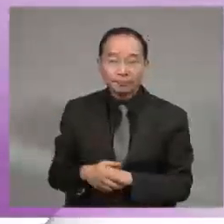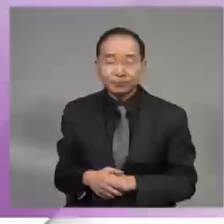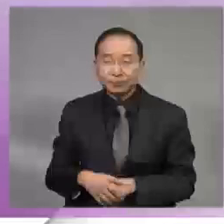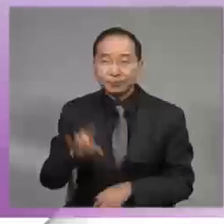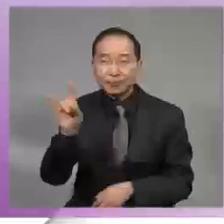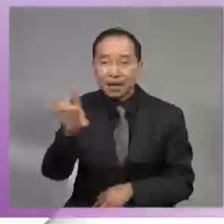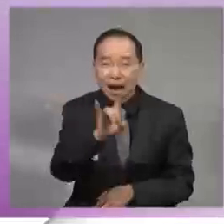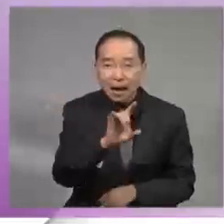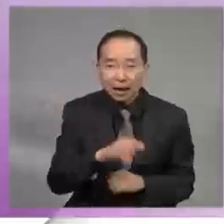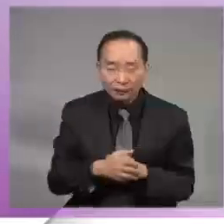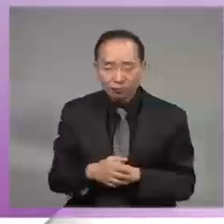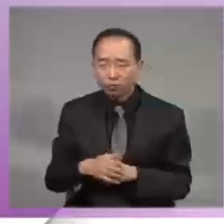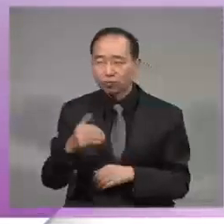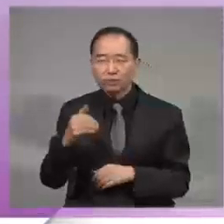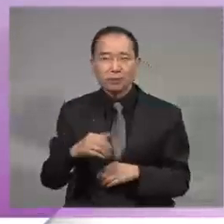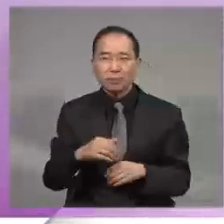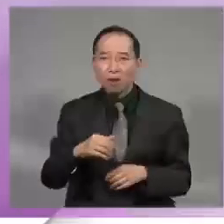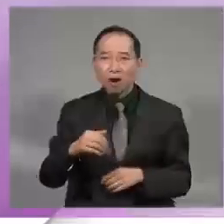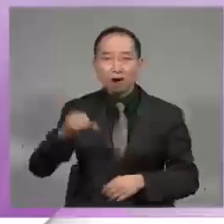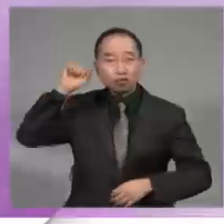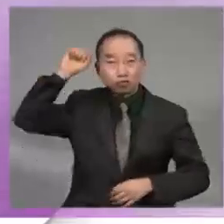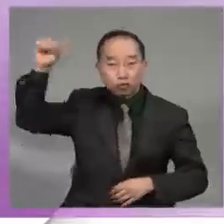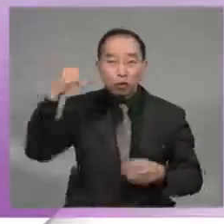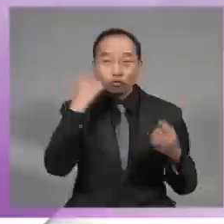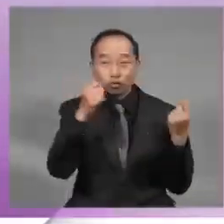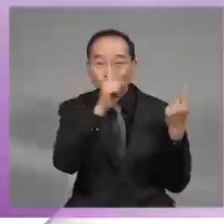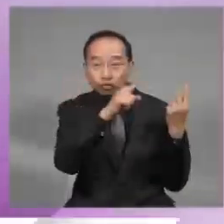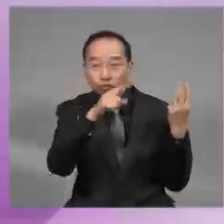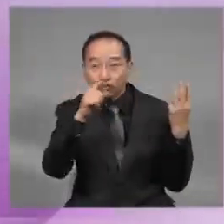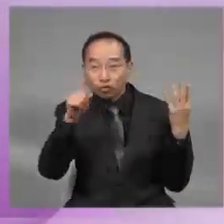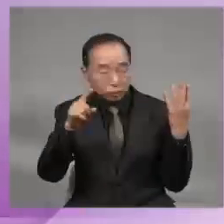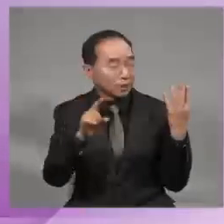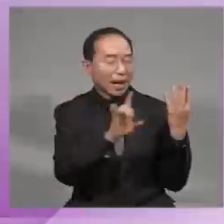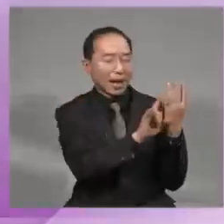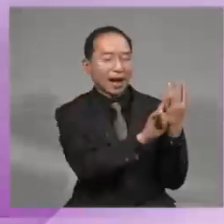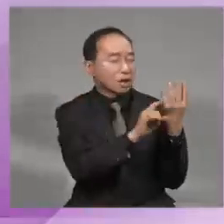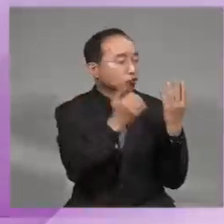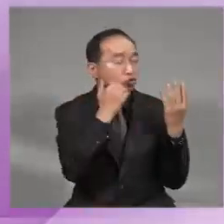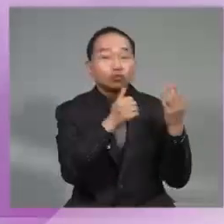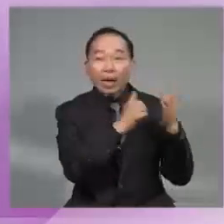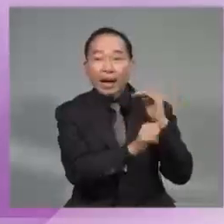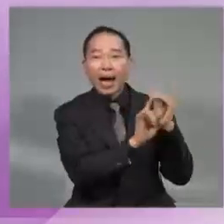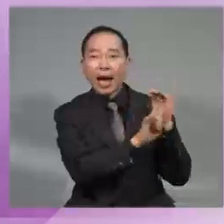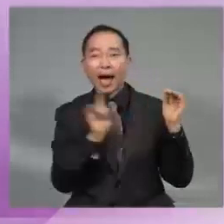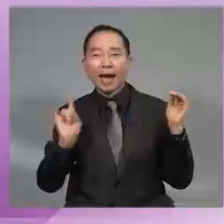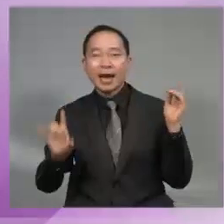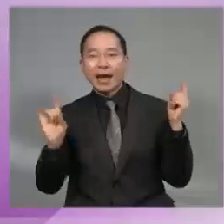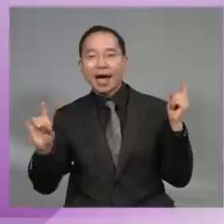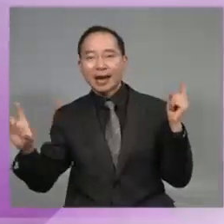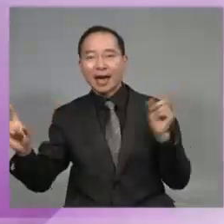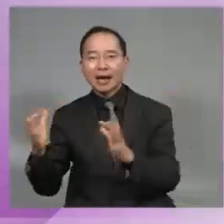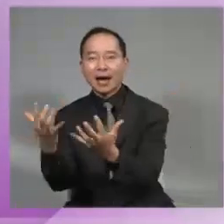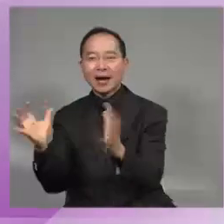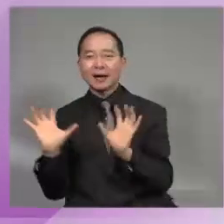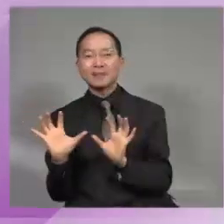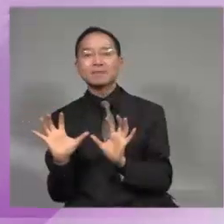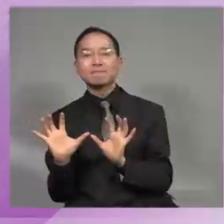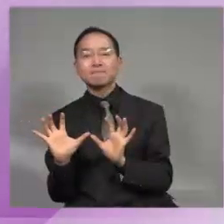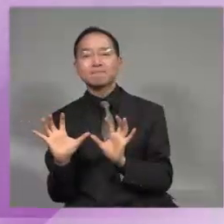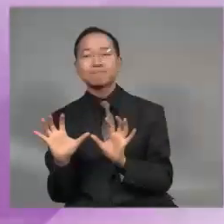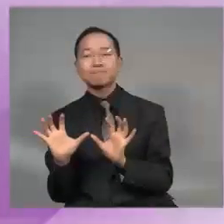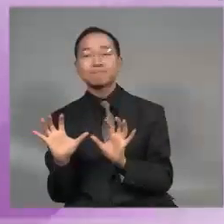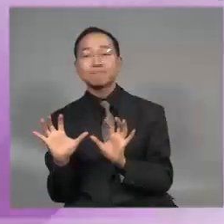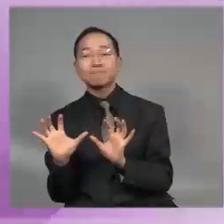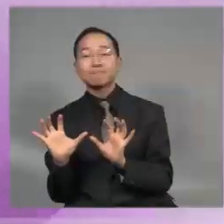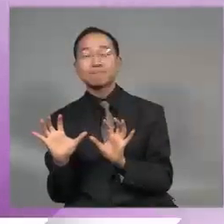그 참관인을 선정해서 지금 저기서 참관을 하도록 하고 있거든요. 네. 그분들이 아, 저 의자에 앉아 계신 분들이요? 네.